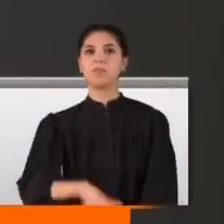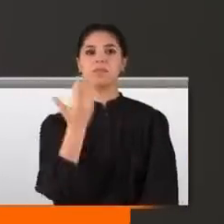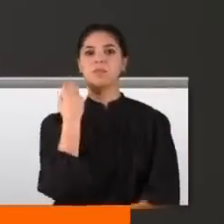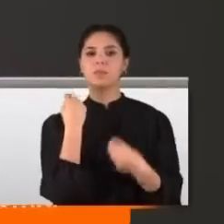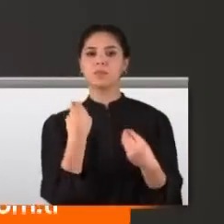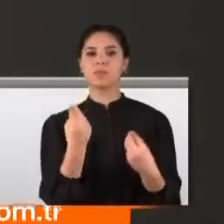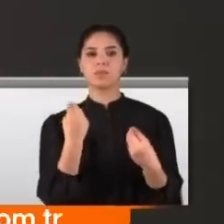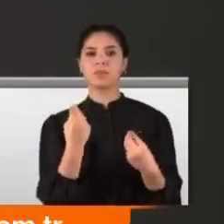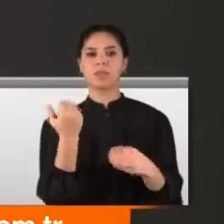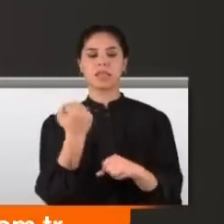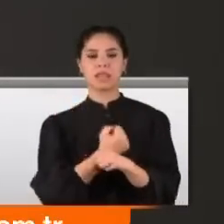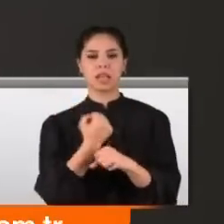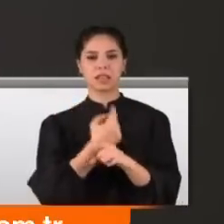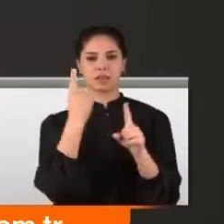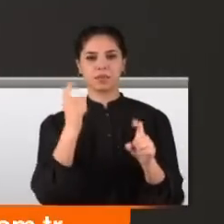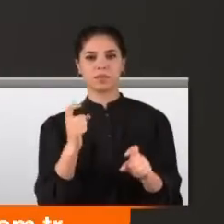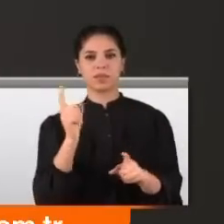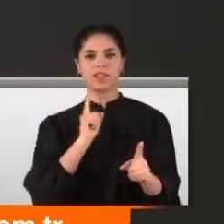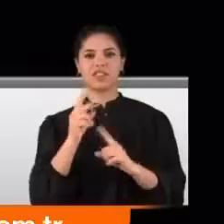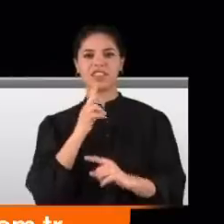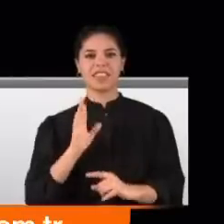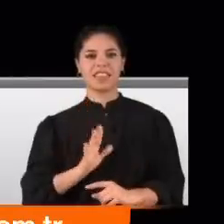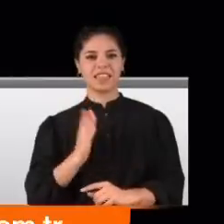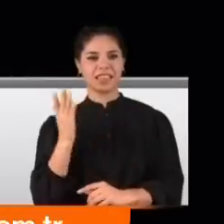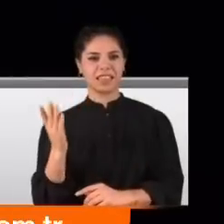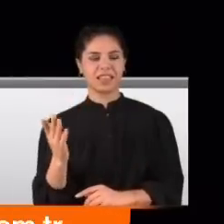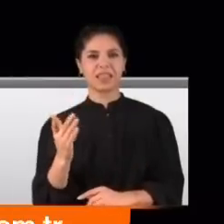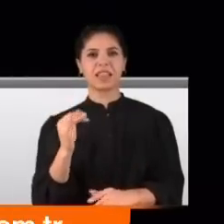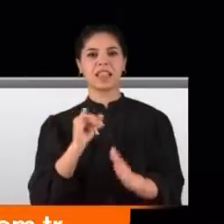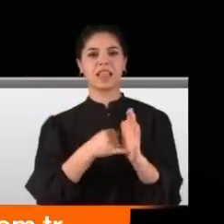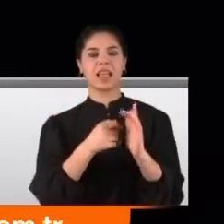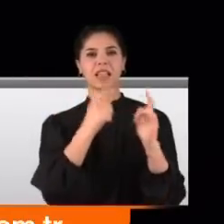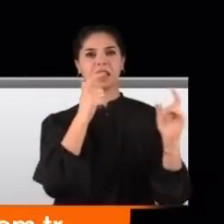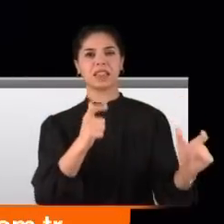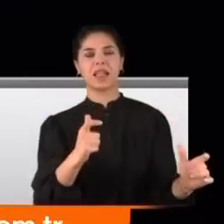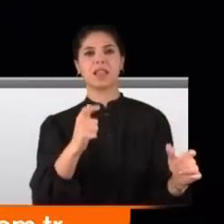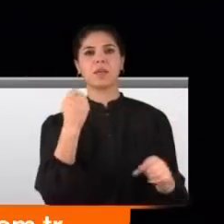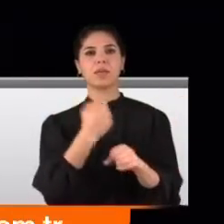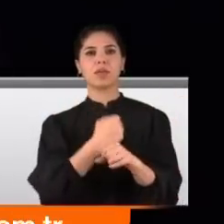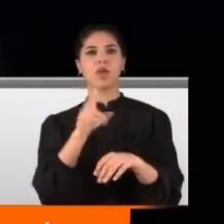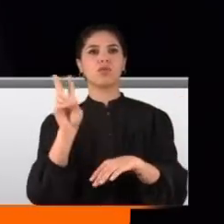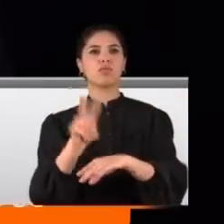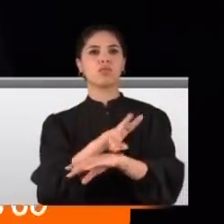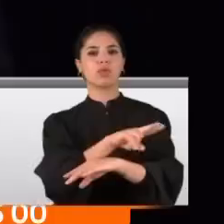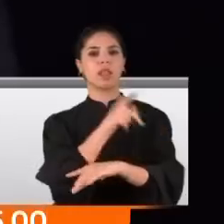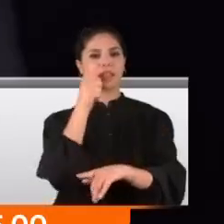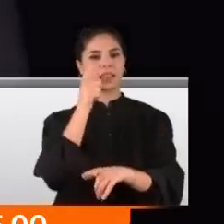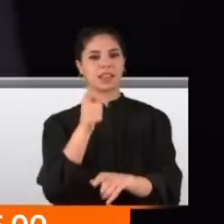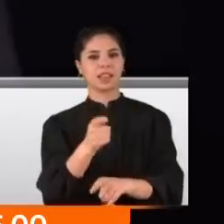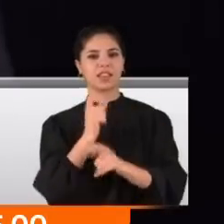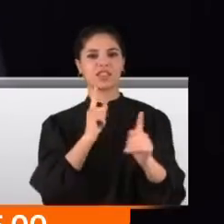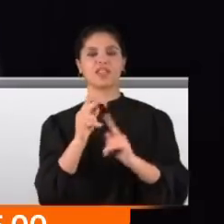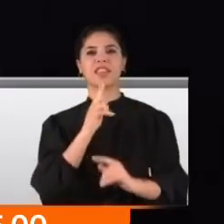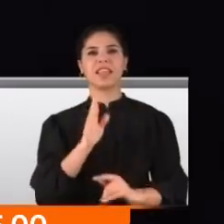güzel, mozaikler mi? Çingene Kızı tabii ki de. Gaziantep Büyükma Mozaik Müzesi'nde en çok dikkat çeken eser ise Çingene